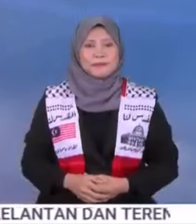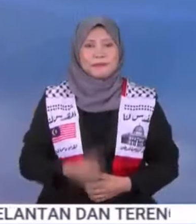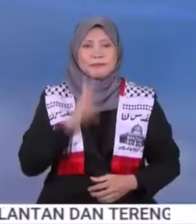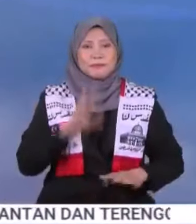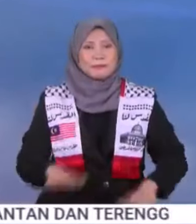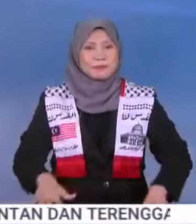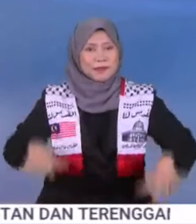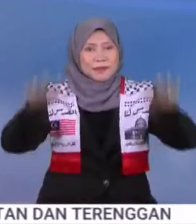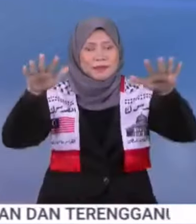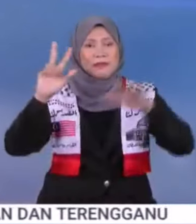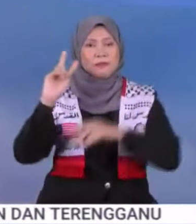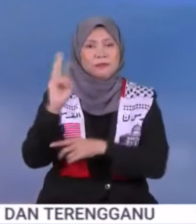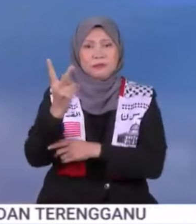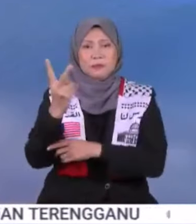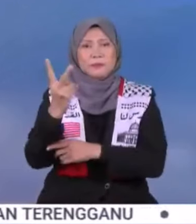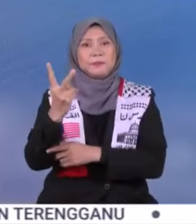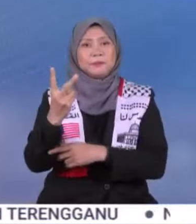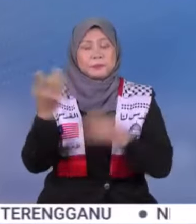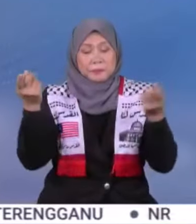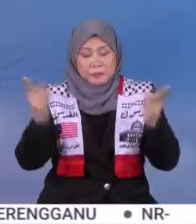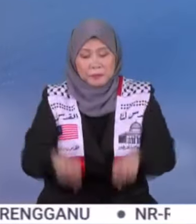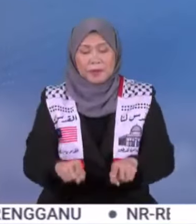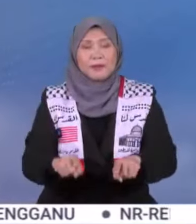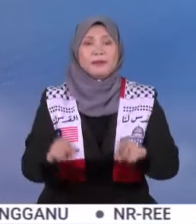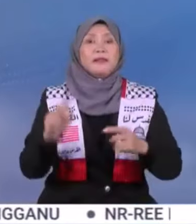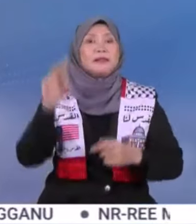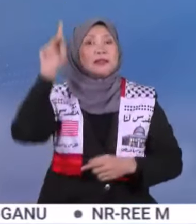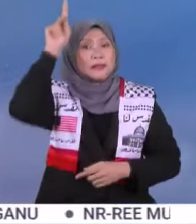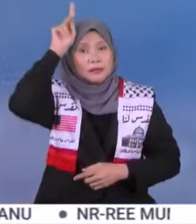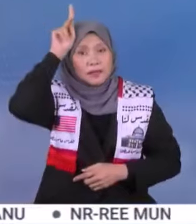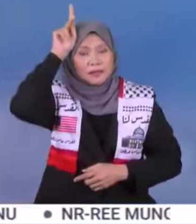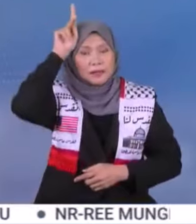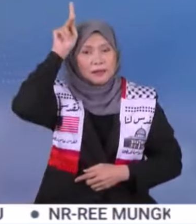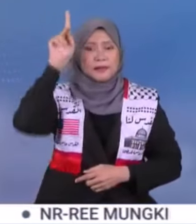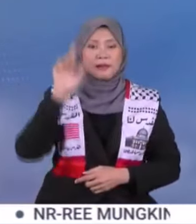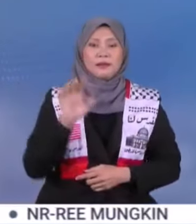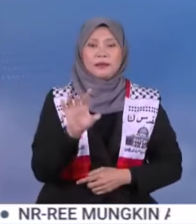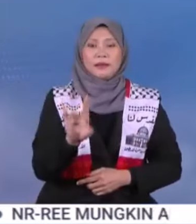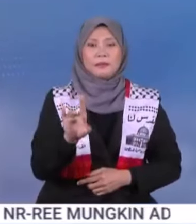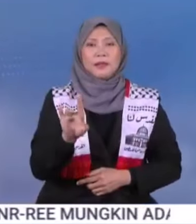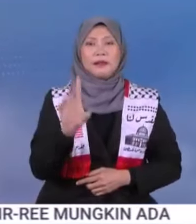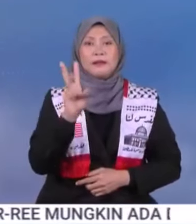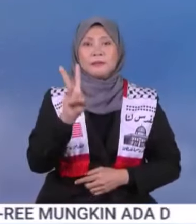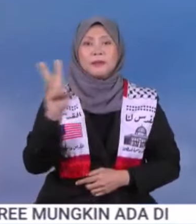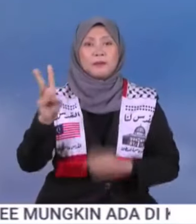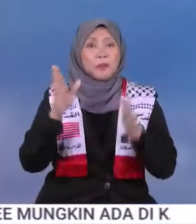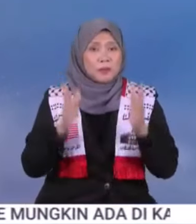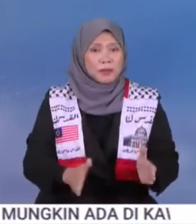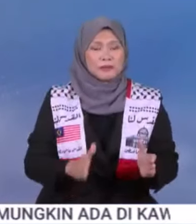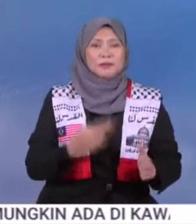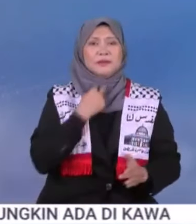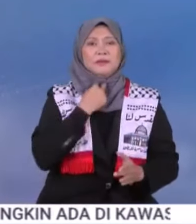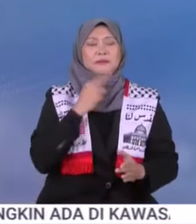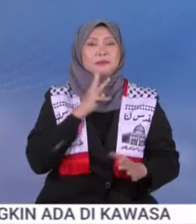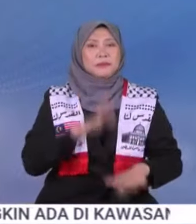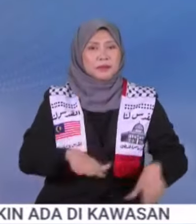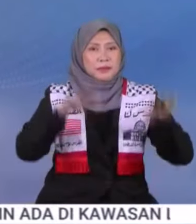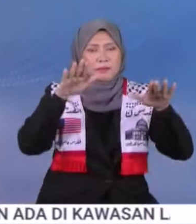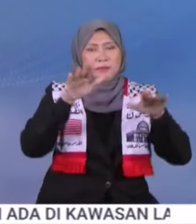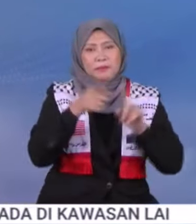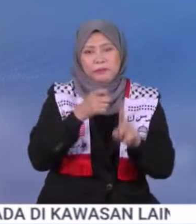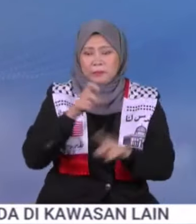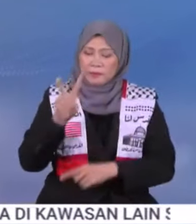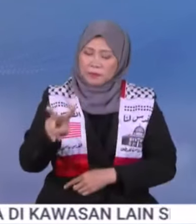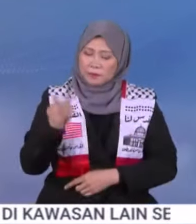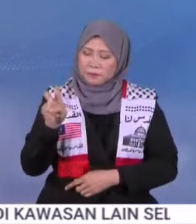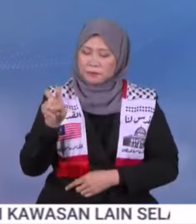banjir gelombang kedua melanda beberapa negeri di Kelantan 8 866 penduduk terjejas banjir daripada